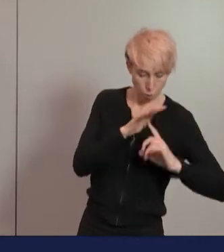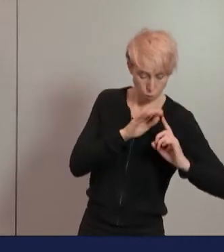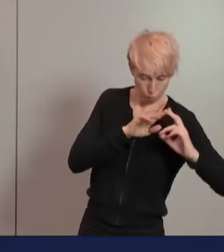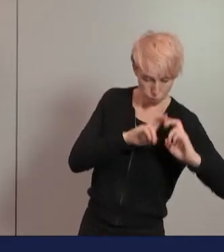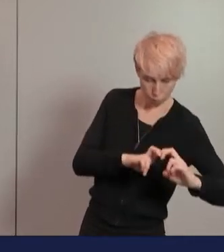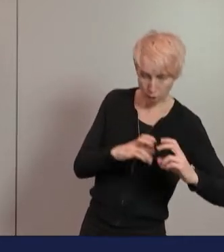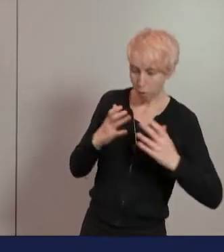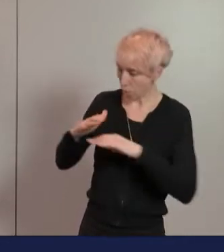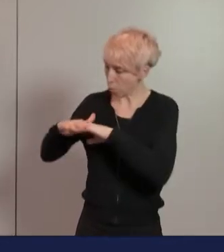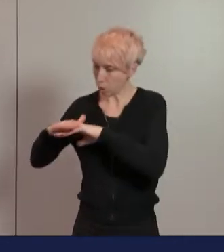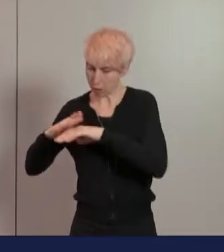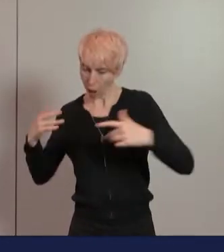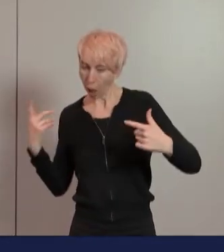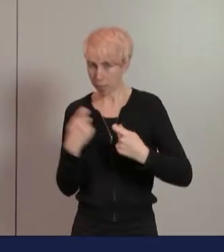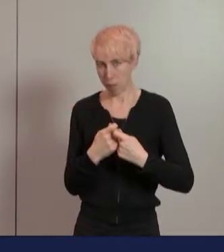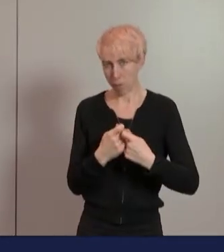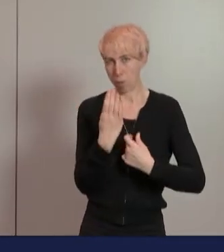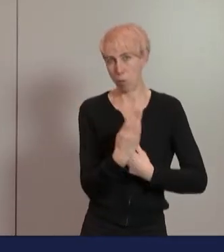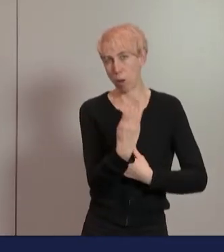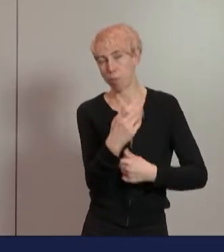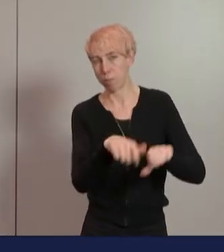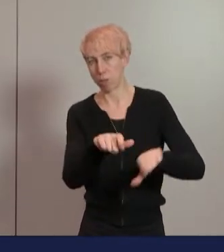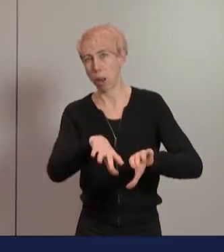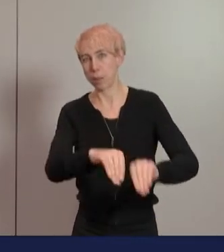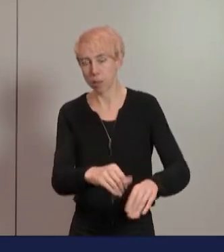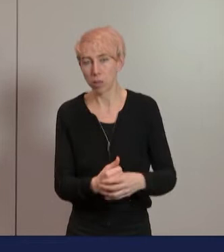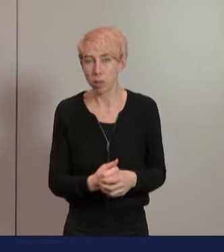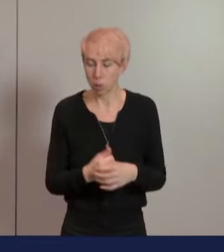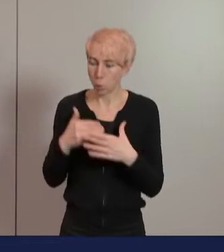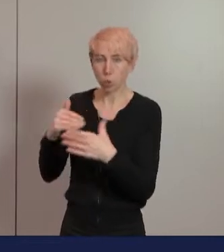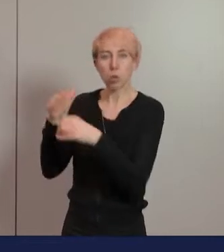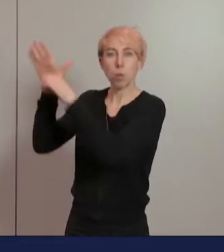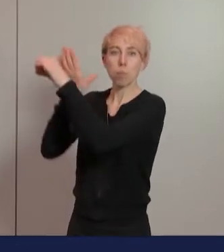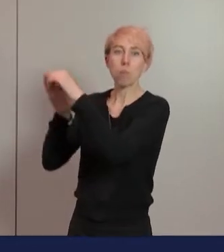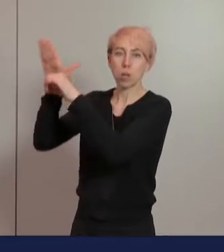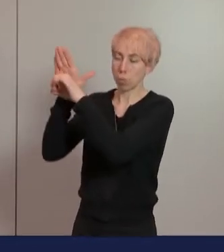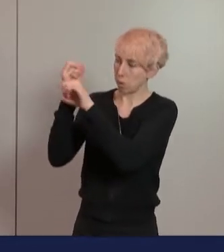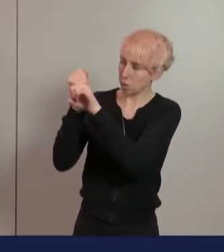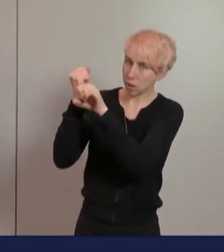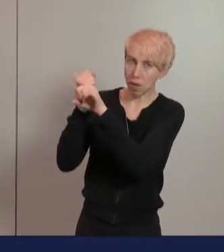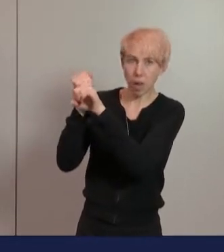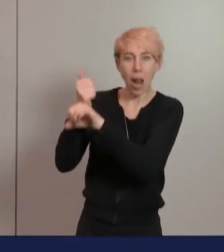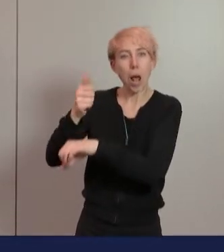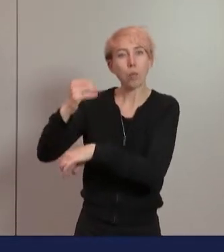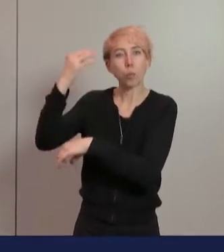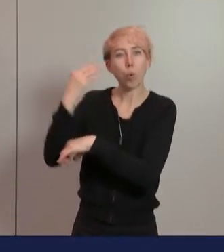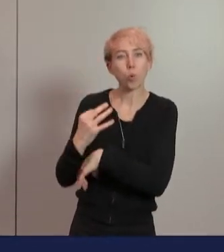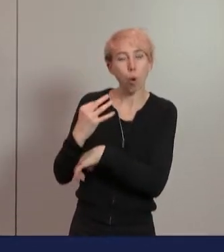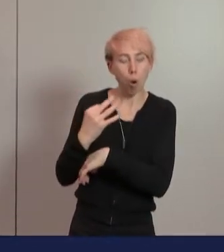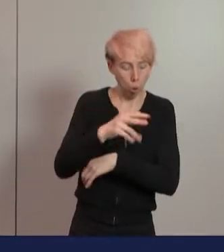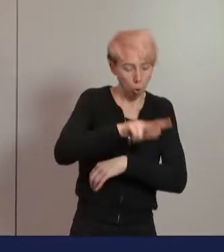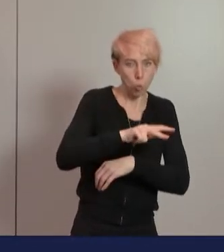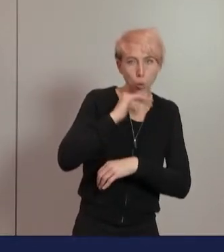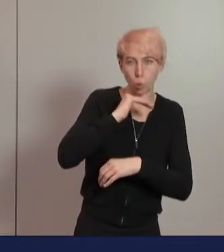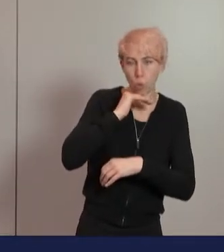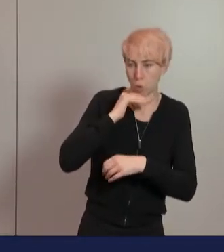proche des besoins des habitants. Nous poursuivrons le travail avec la métropole sur le 1% métropolitain concernant le logement